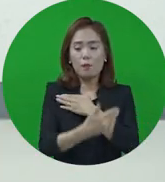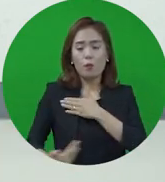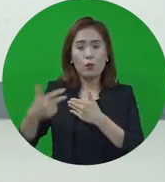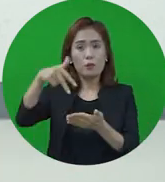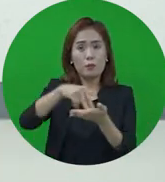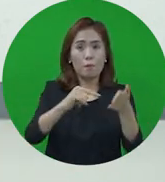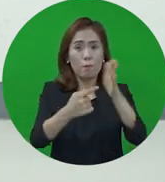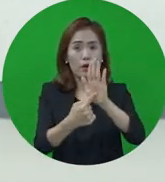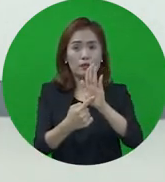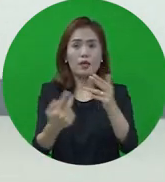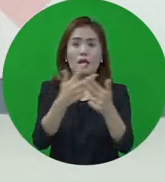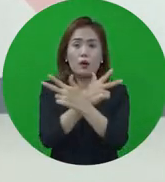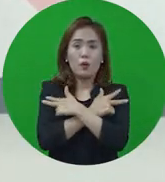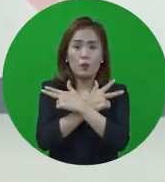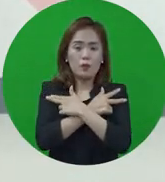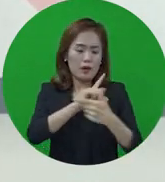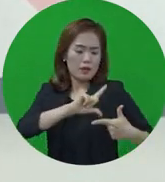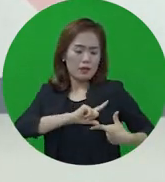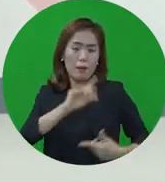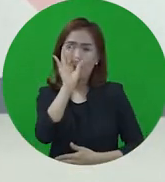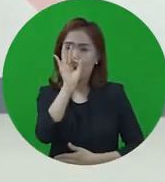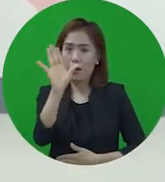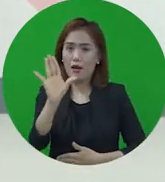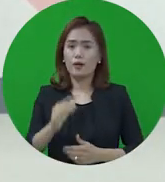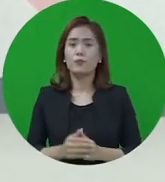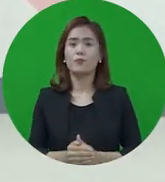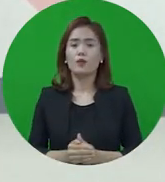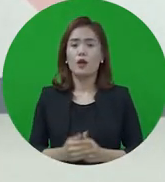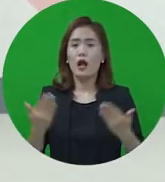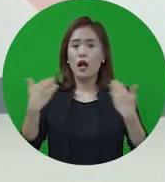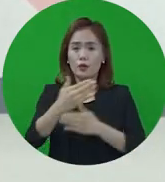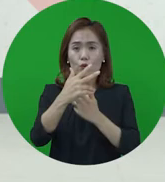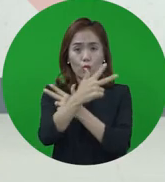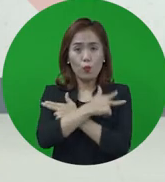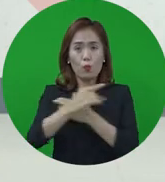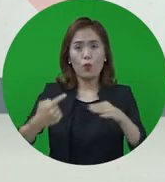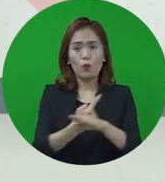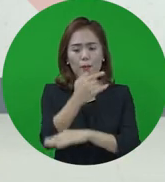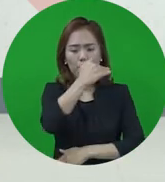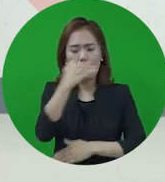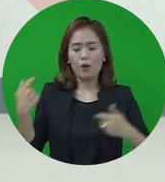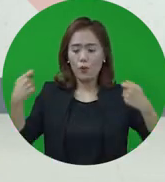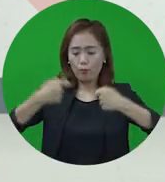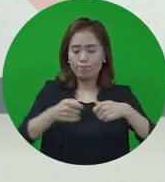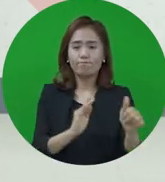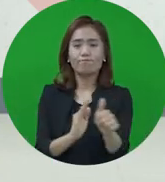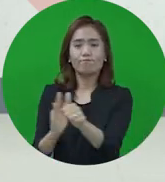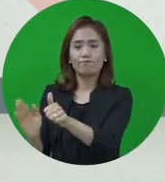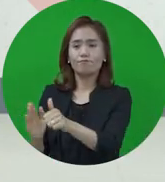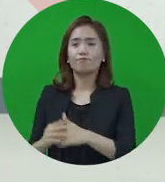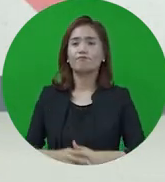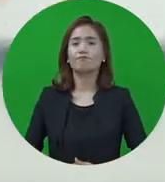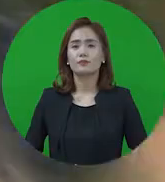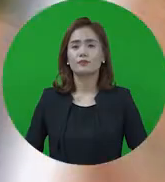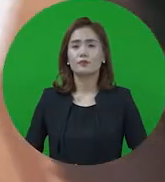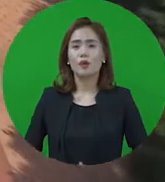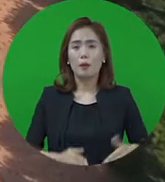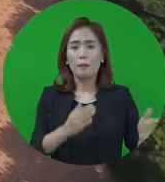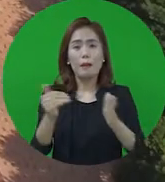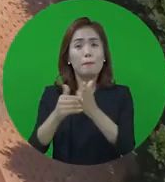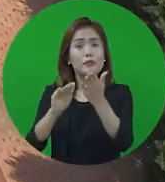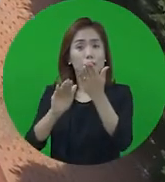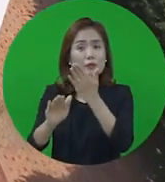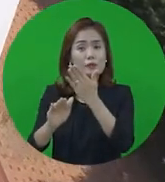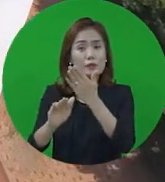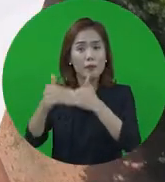있는 교복, 명찰은 착용할 수 없습니다. 교복 외에 단정한 복장을 착용해 주세요.